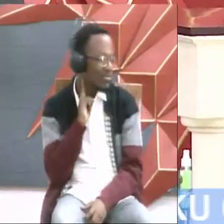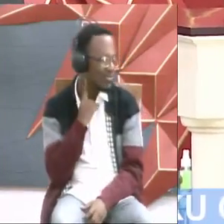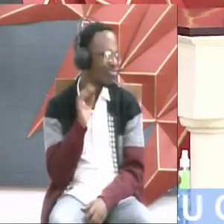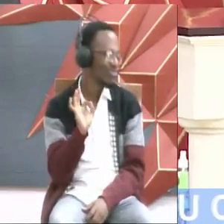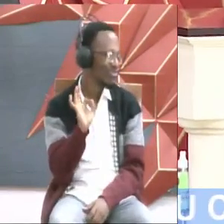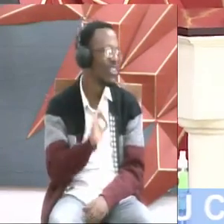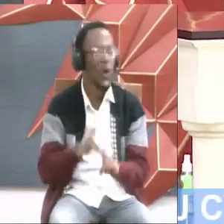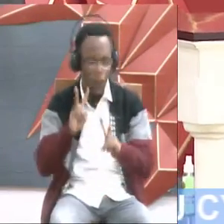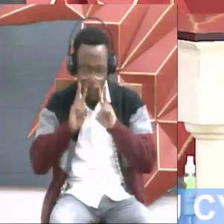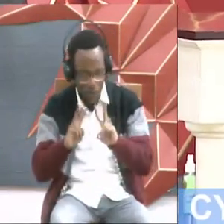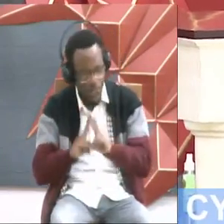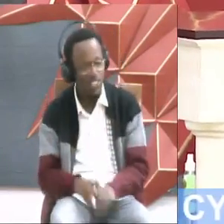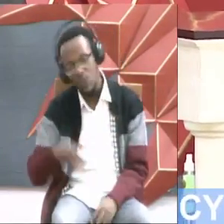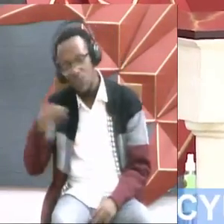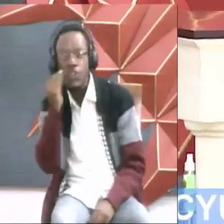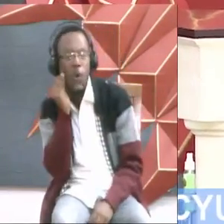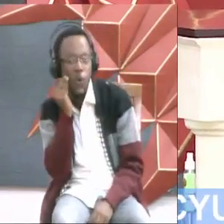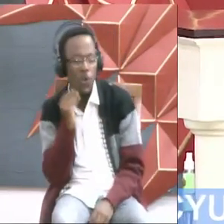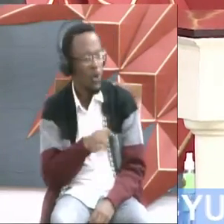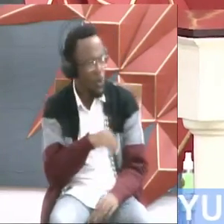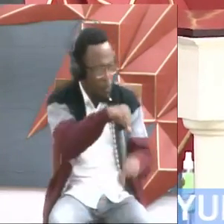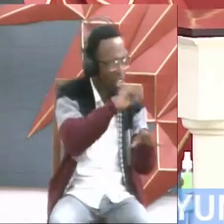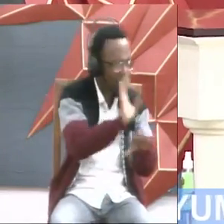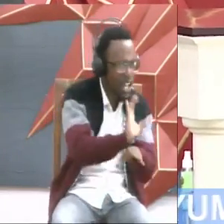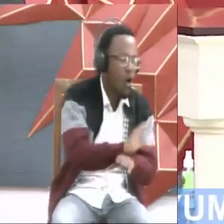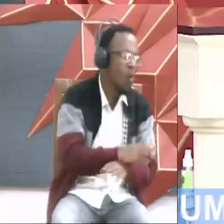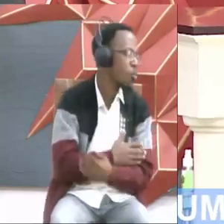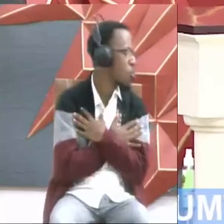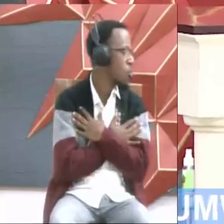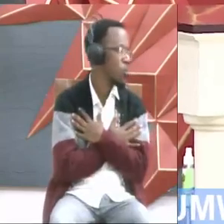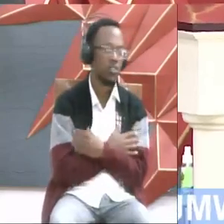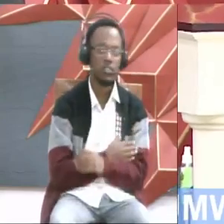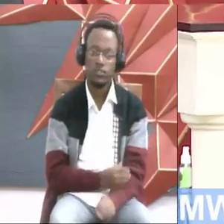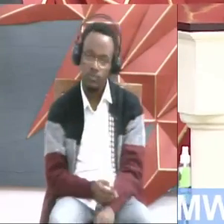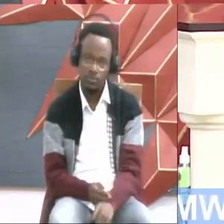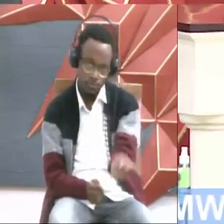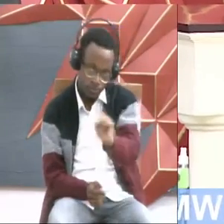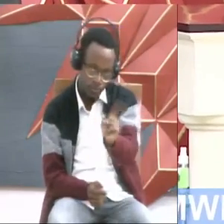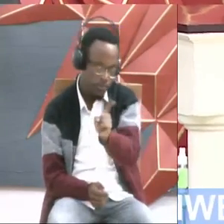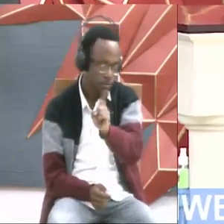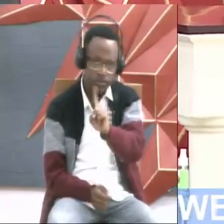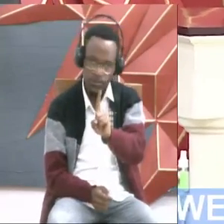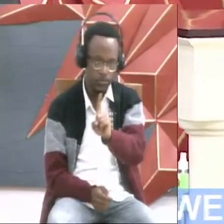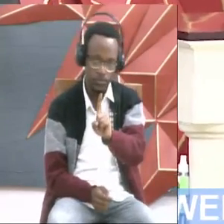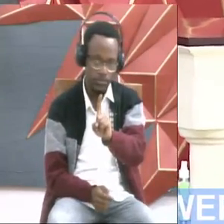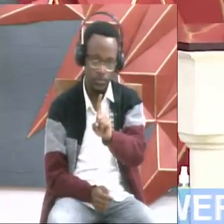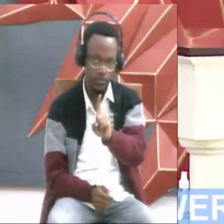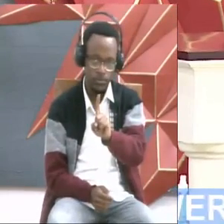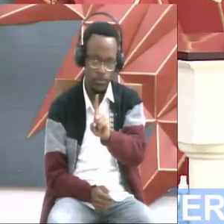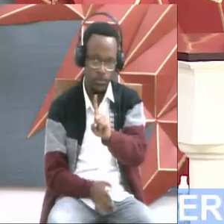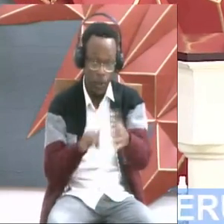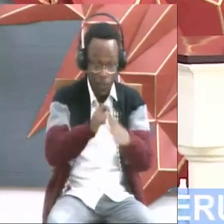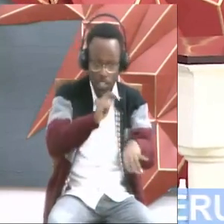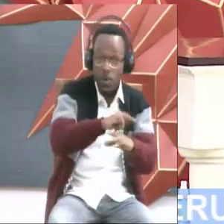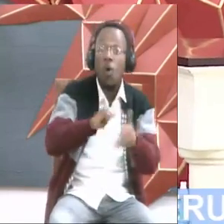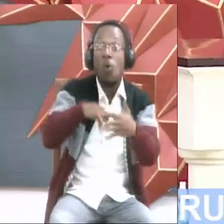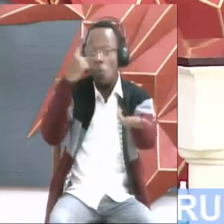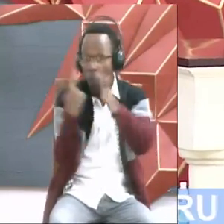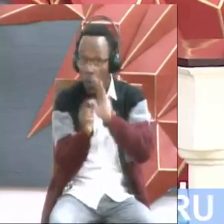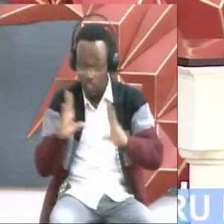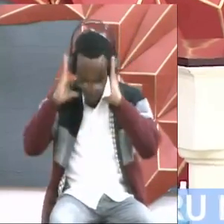yari amahoro turatuguye neza muri asambleme. Ni ibihe by'uko ibyo Mose